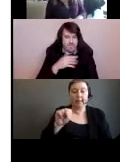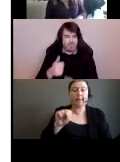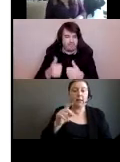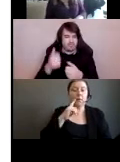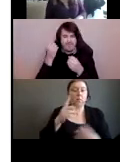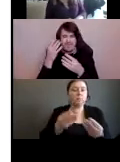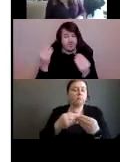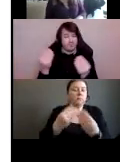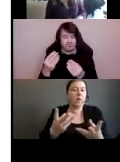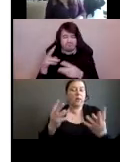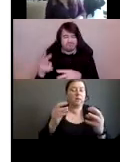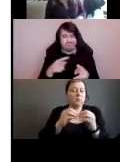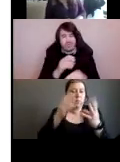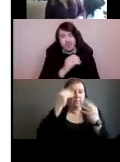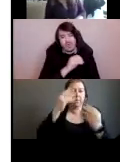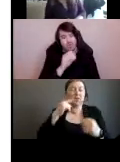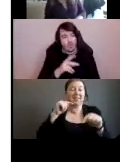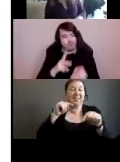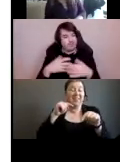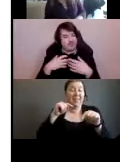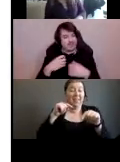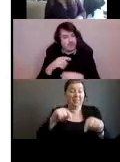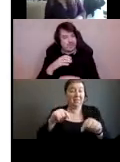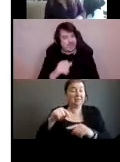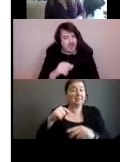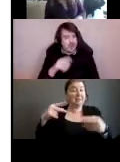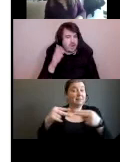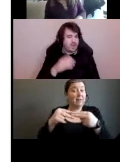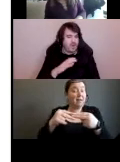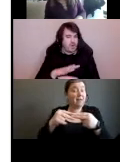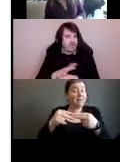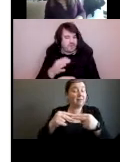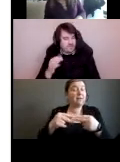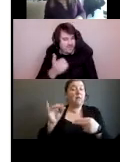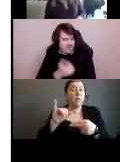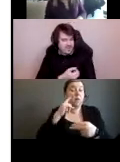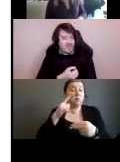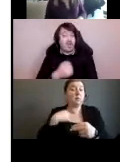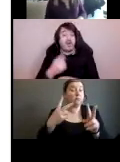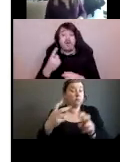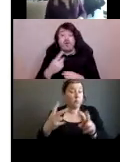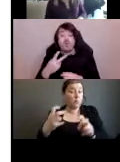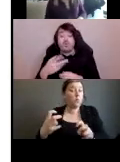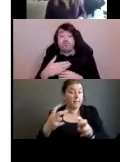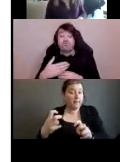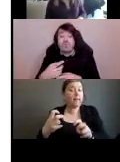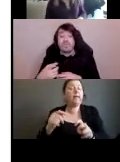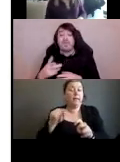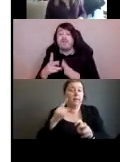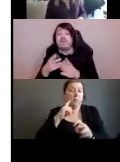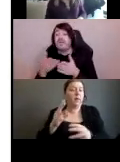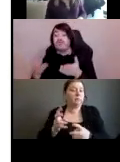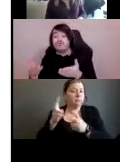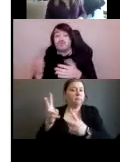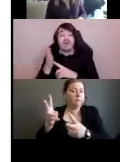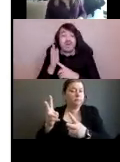Santé publique Ottawa et de la Ville d'Ottawa. Cette présentation sera partagé au cours des prochaines semaines. Les vidéos seront